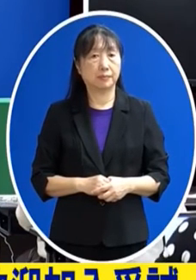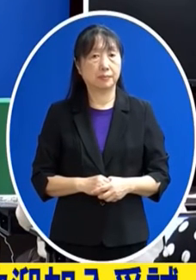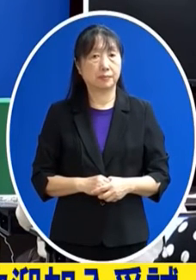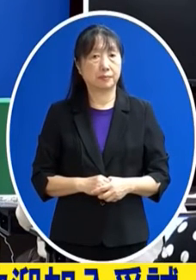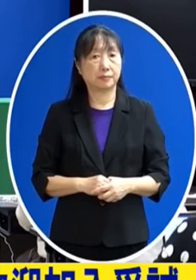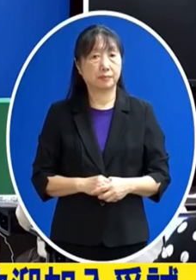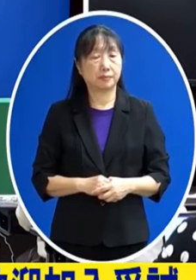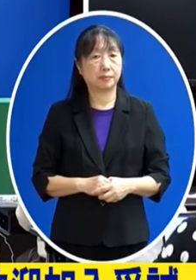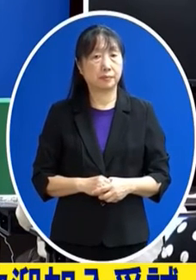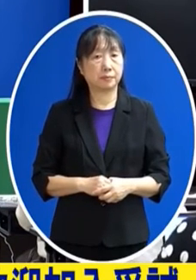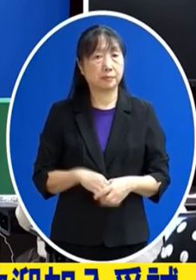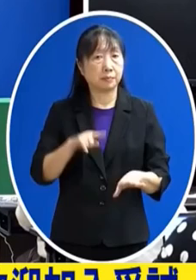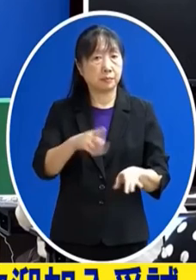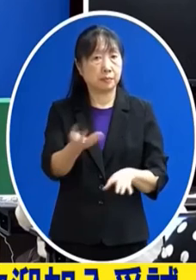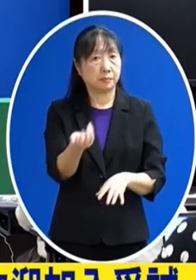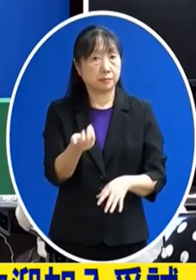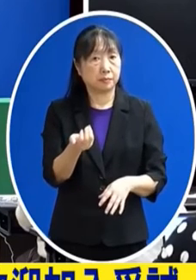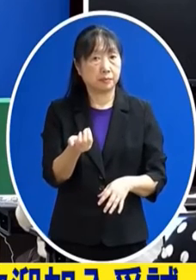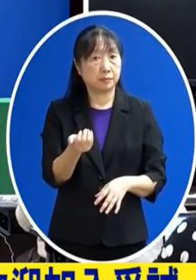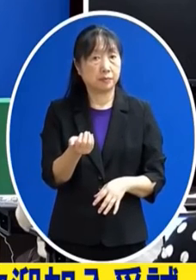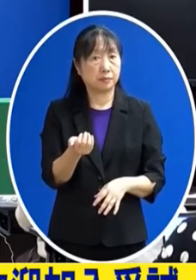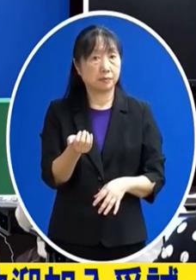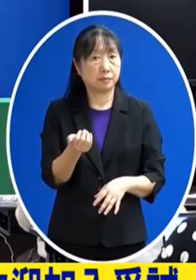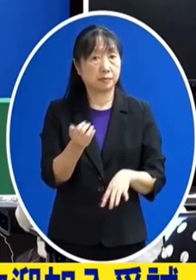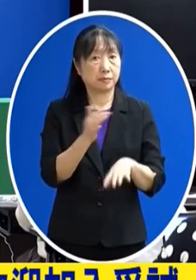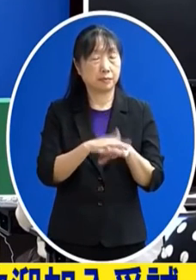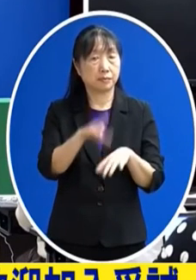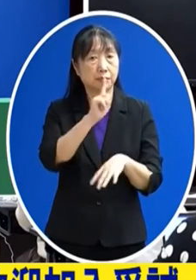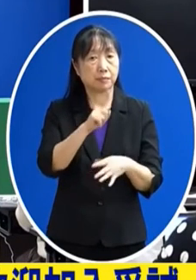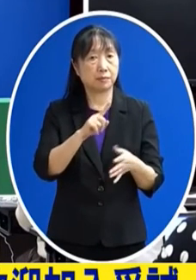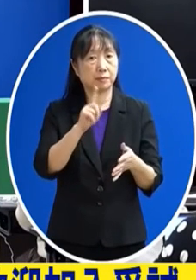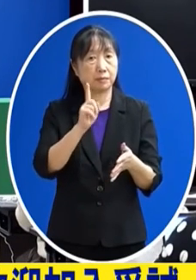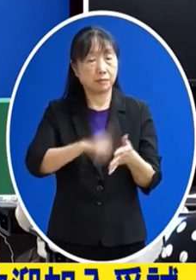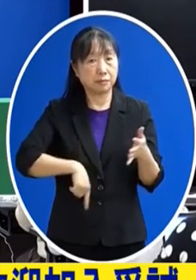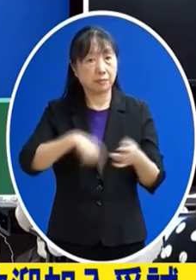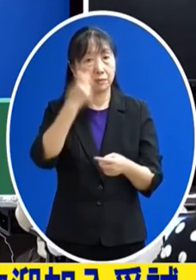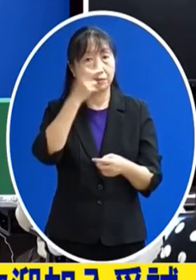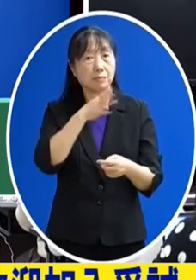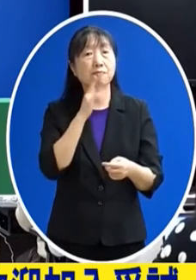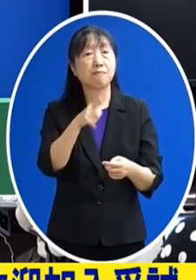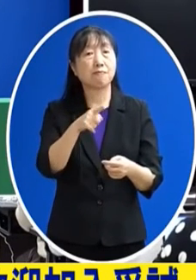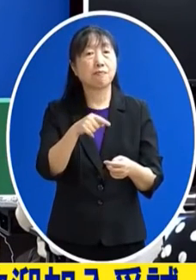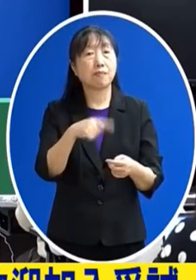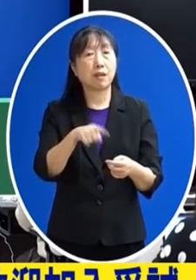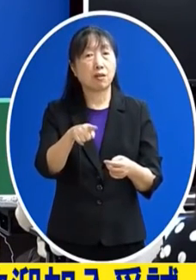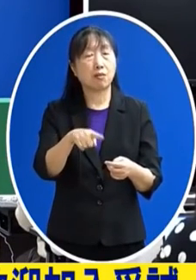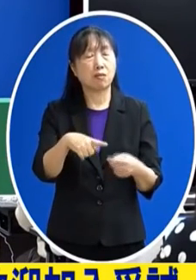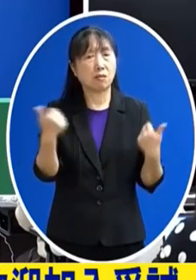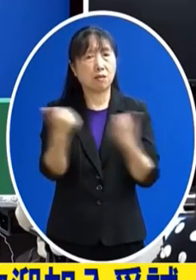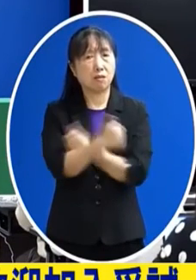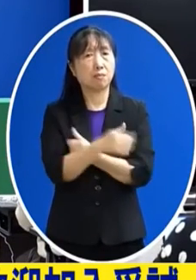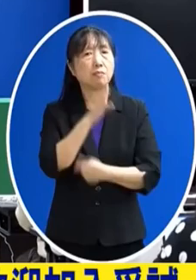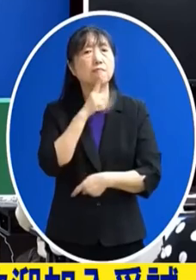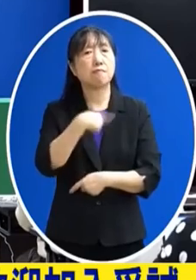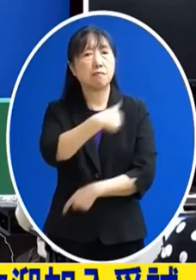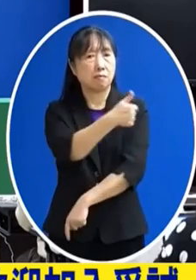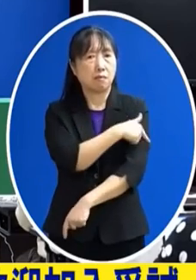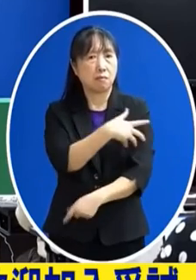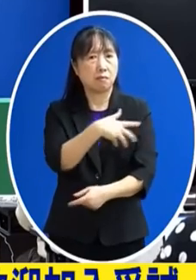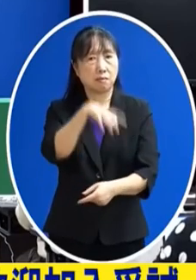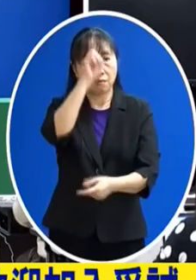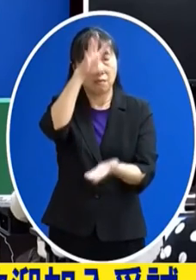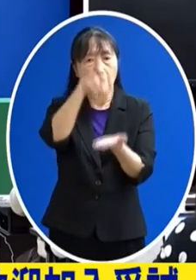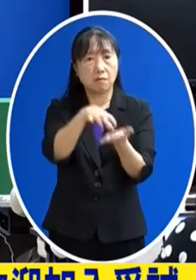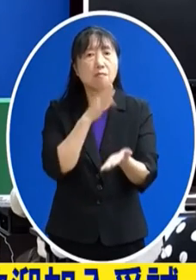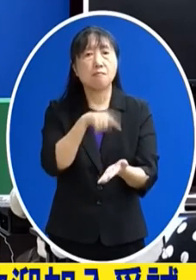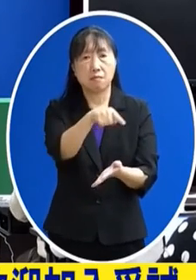想请教一下指挥官，因为之前有讲到说会用检疫来代替疫苗护照，不过有专家表示说，这样是不是会增加整个检